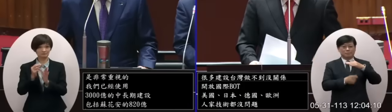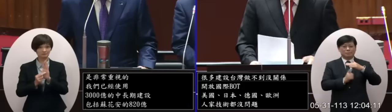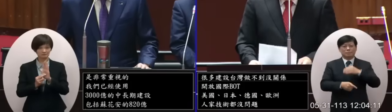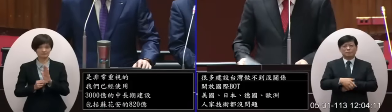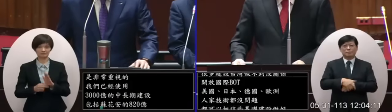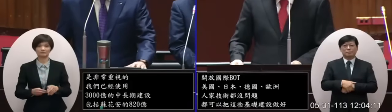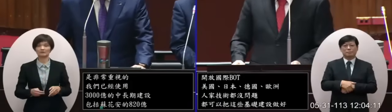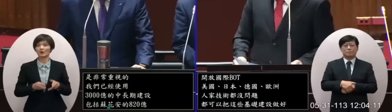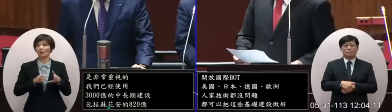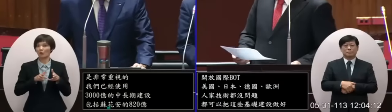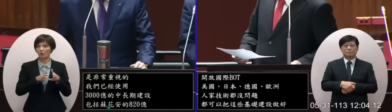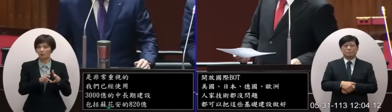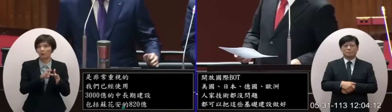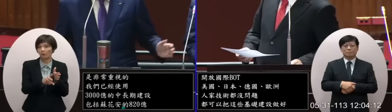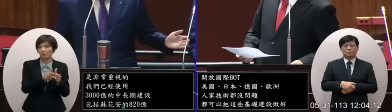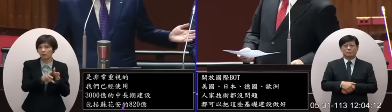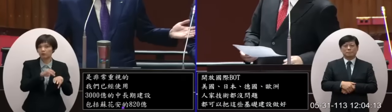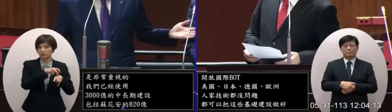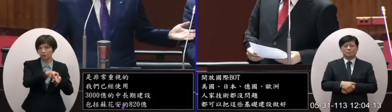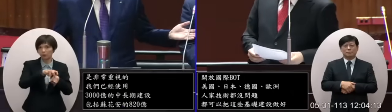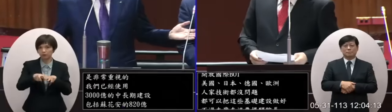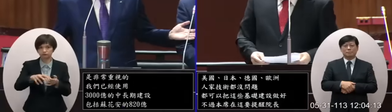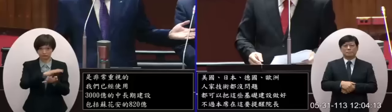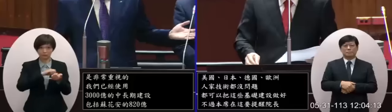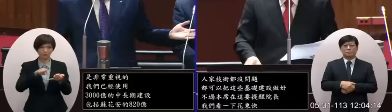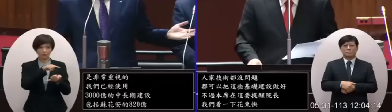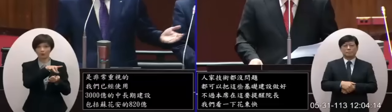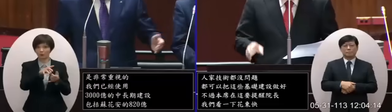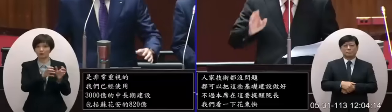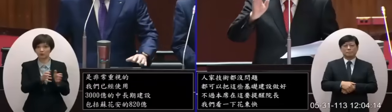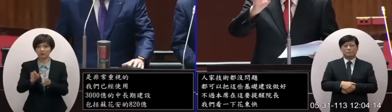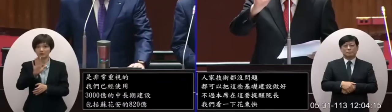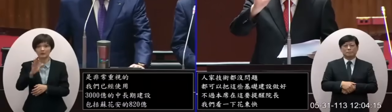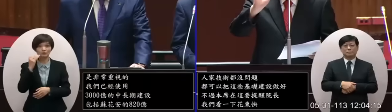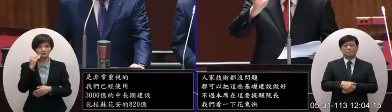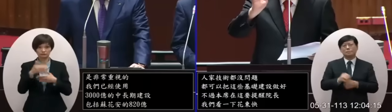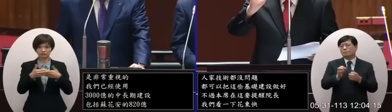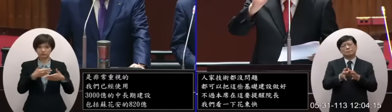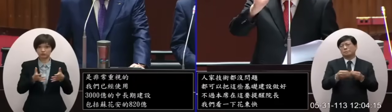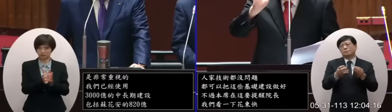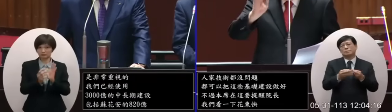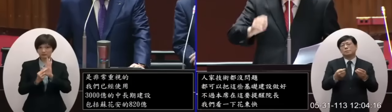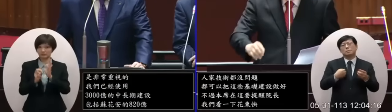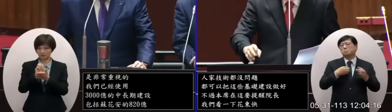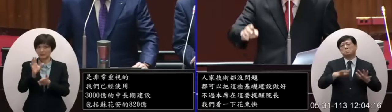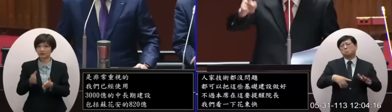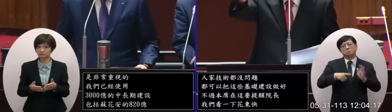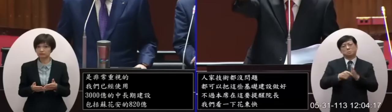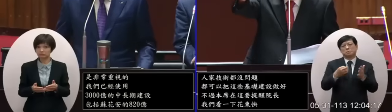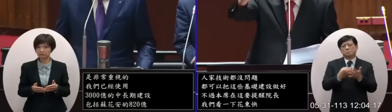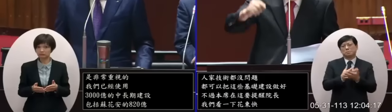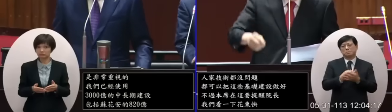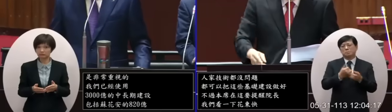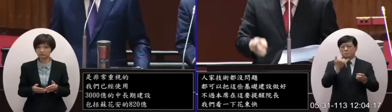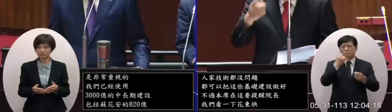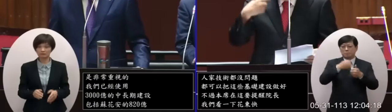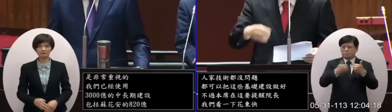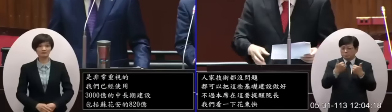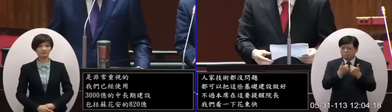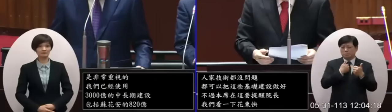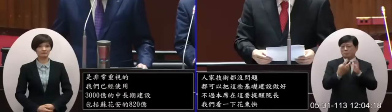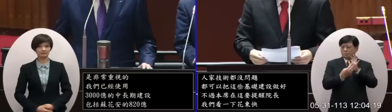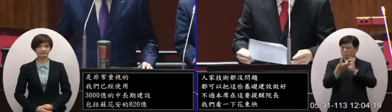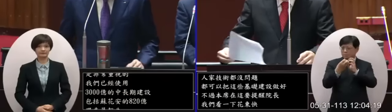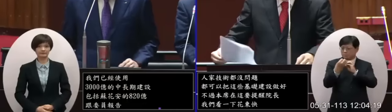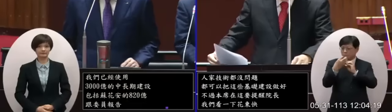道工程全国也做得蛮多的，如果你容许交通部跟你做说明的话， 我本席现在时间有限，他可以到委员会好